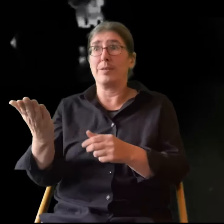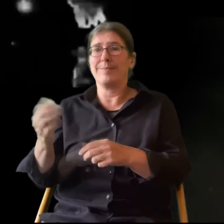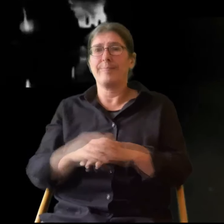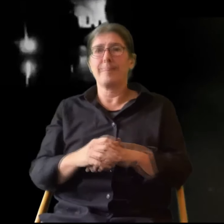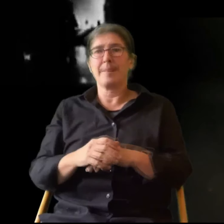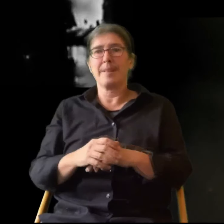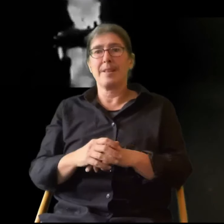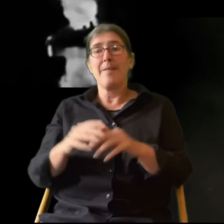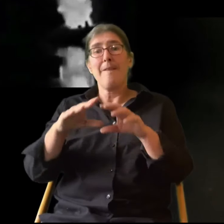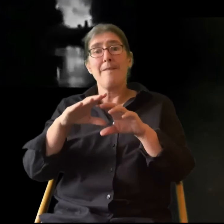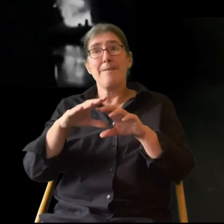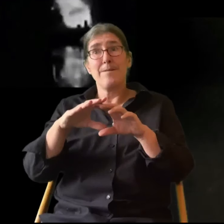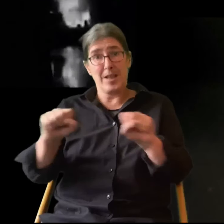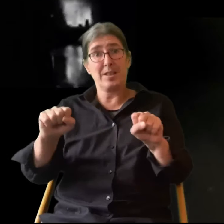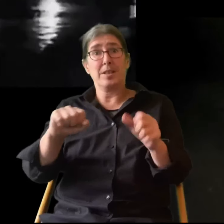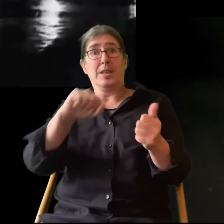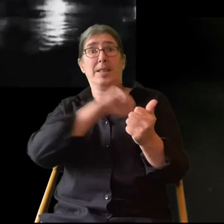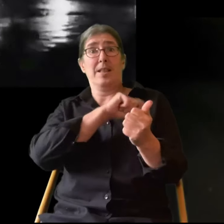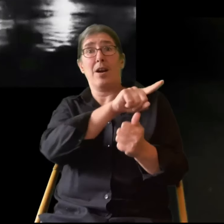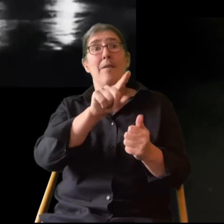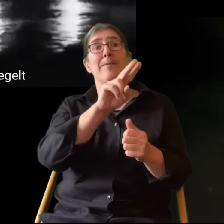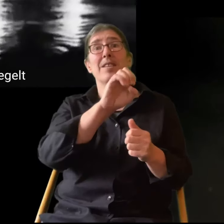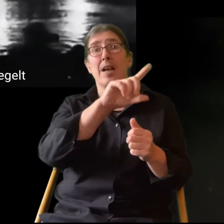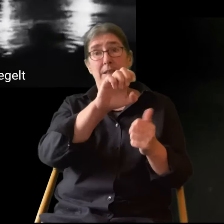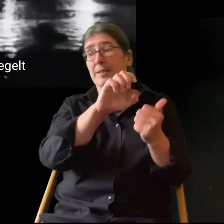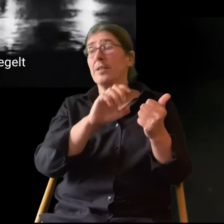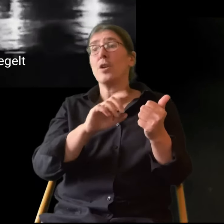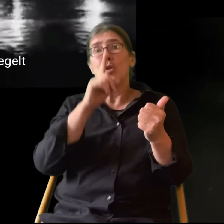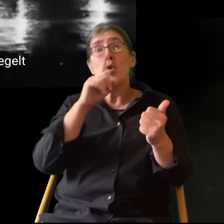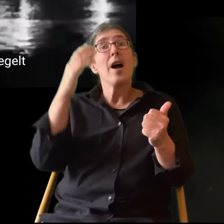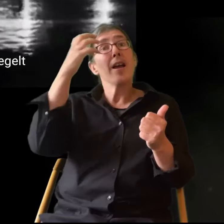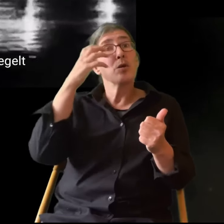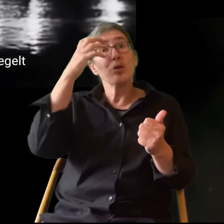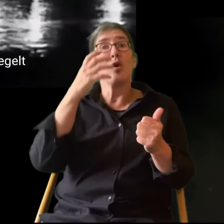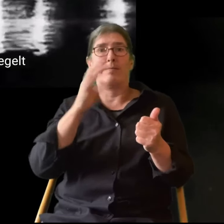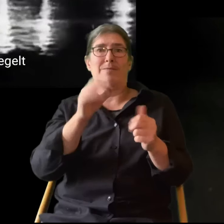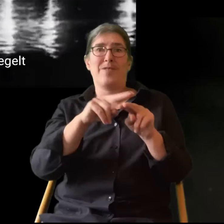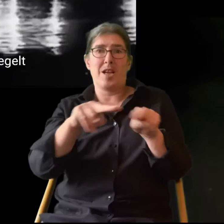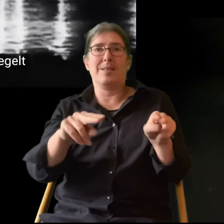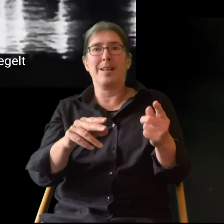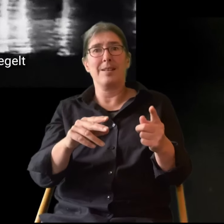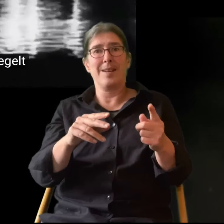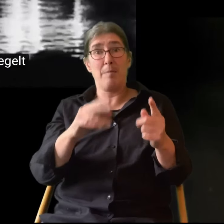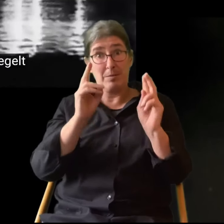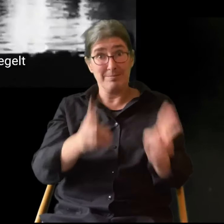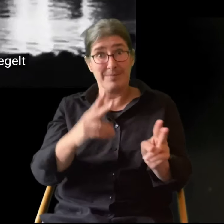Das Fest der Sieger in Versailles. Es spiegelt nur die Illusion des Friedens.